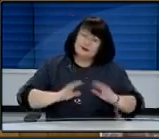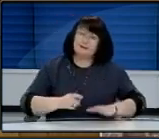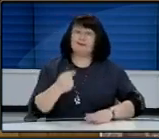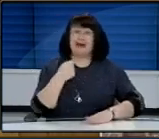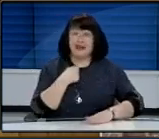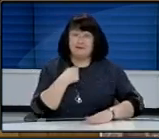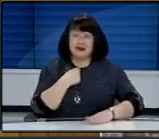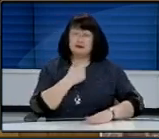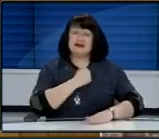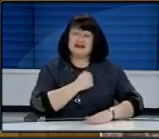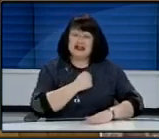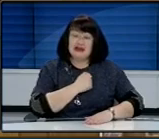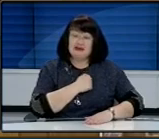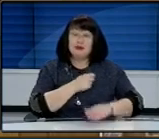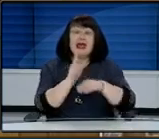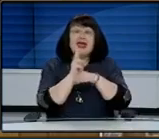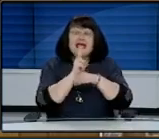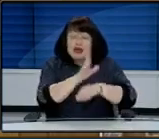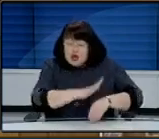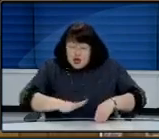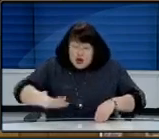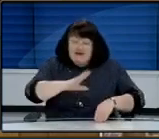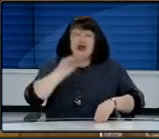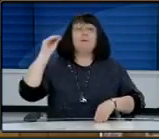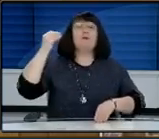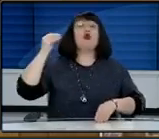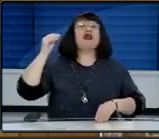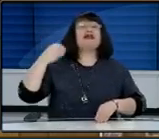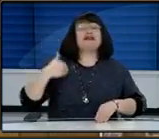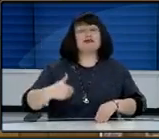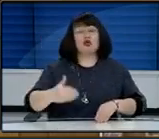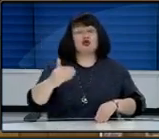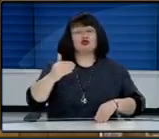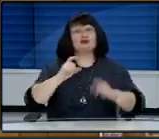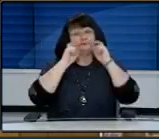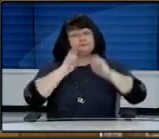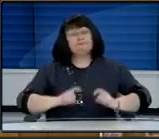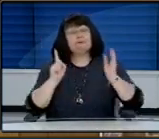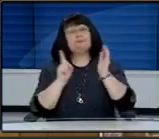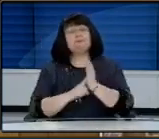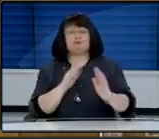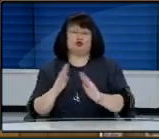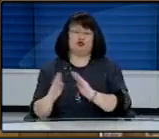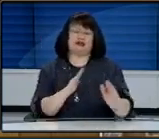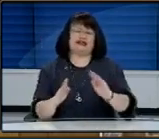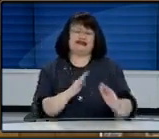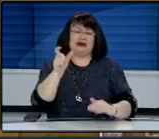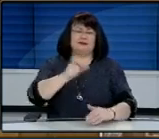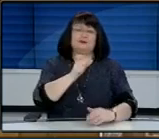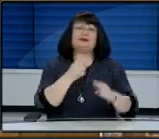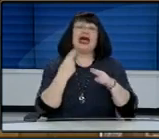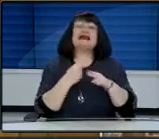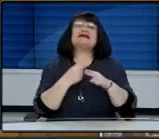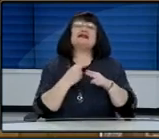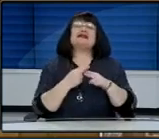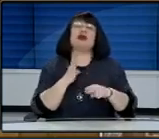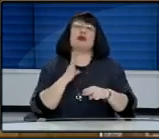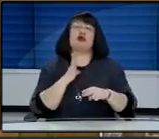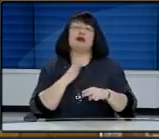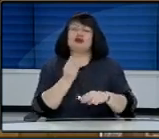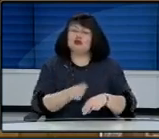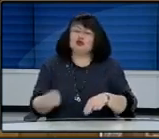μας, η γεωγραφία μας και ο πολιτισμός μας επιβάλλει να προστατεύσουμε τις ανθρώπινες αξίες όσο περισσότερο